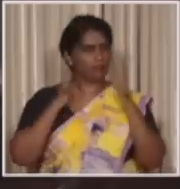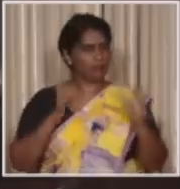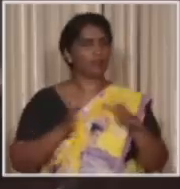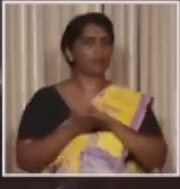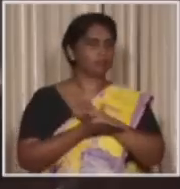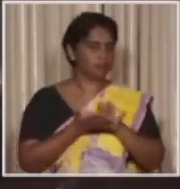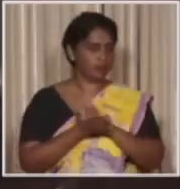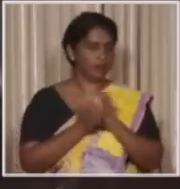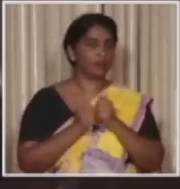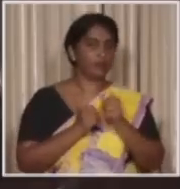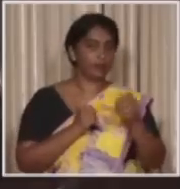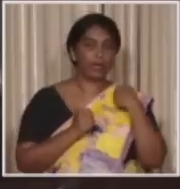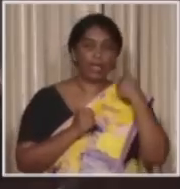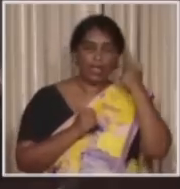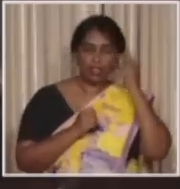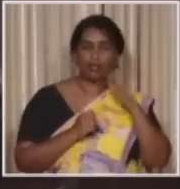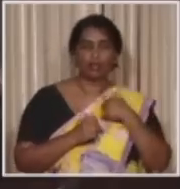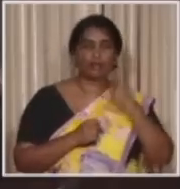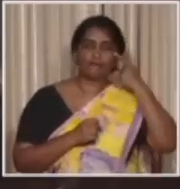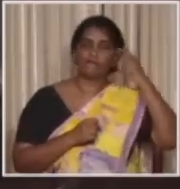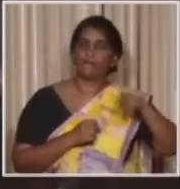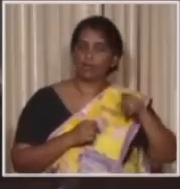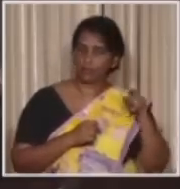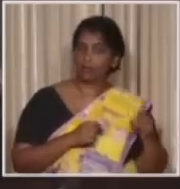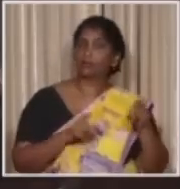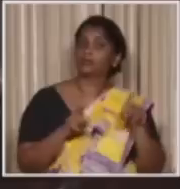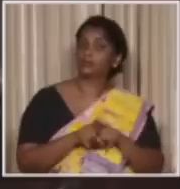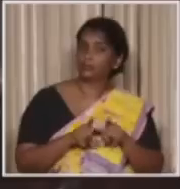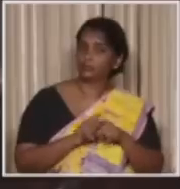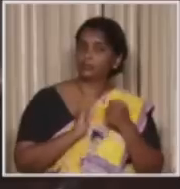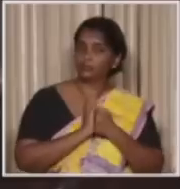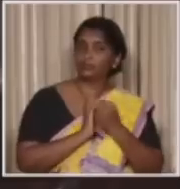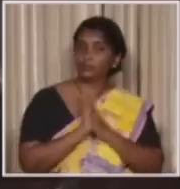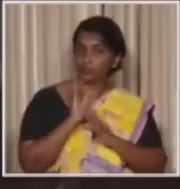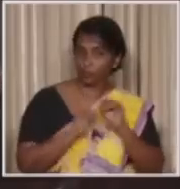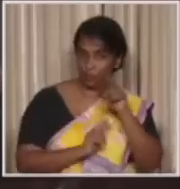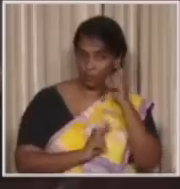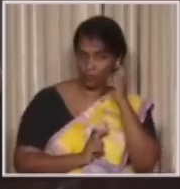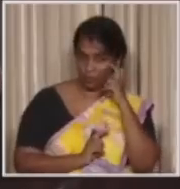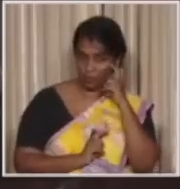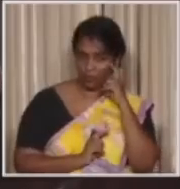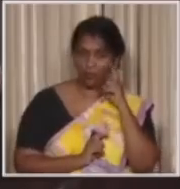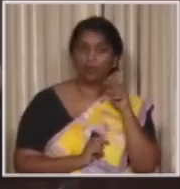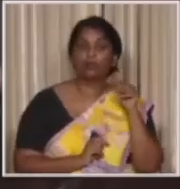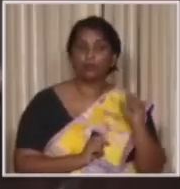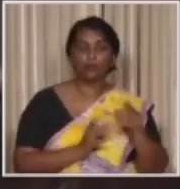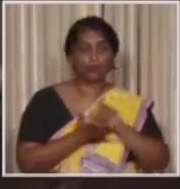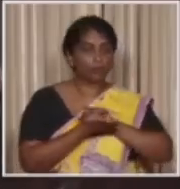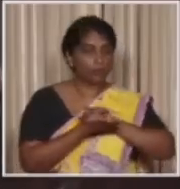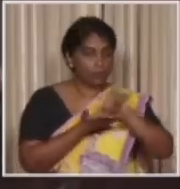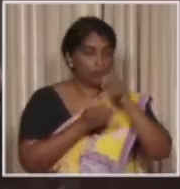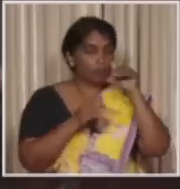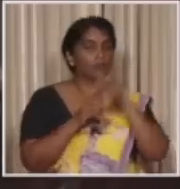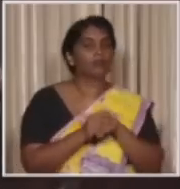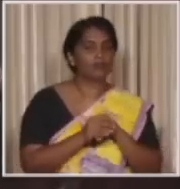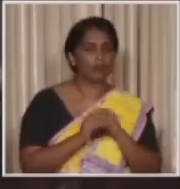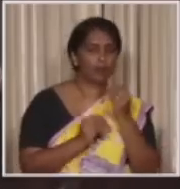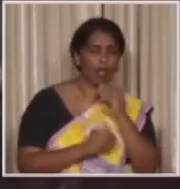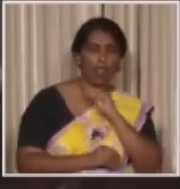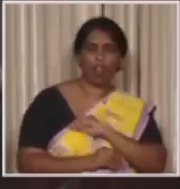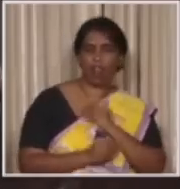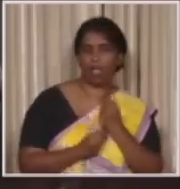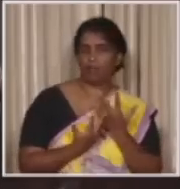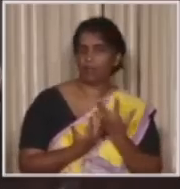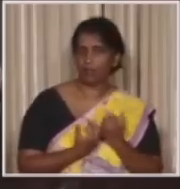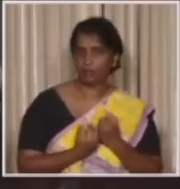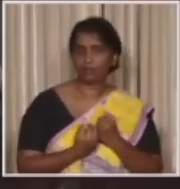අපි කල්පනා කරන්න ඕන දේවල් කියලා මම විශ්වාස කරනවා. ඒ වගේම ගරු ඇමතිතුමා දන්නවා මේ ගුවන් සේවයේ ඇතුලේ අපිට යම් ලාභයක්